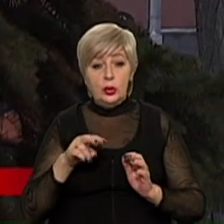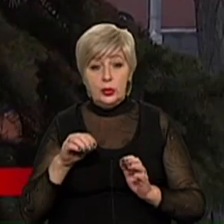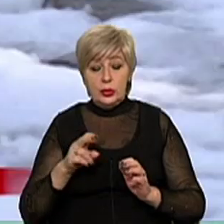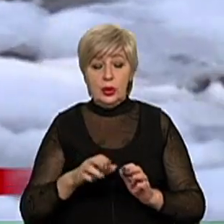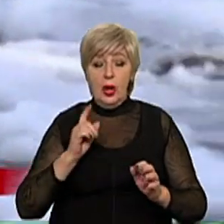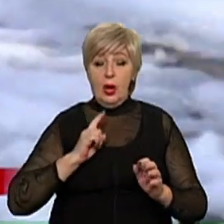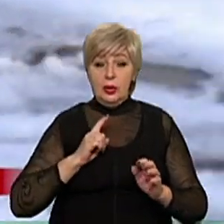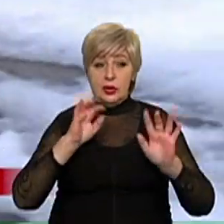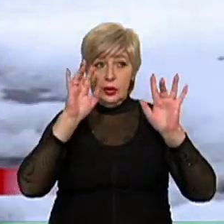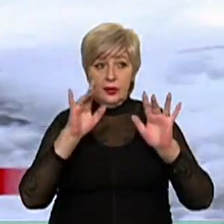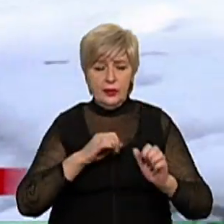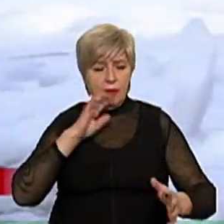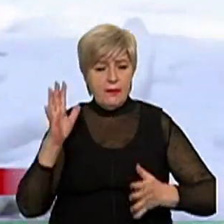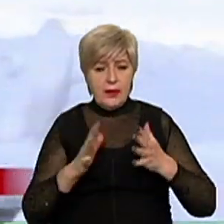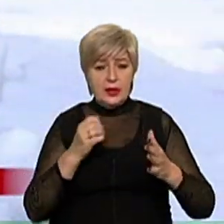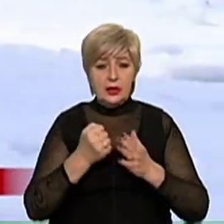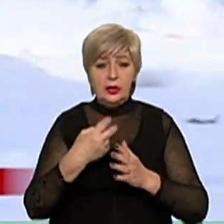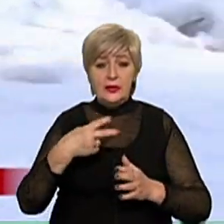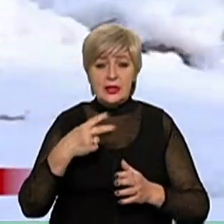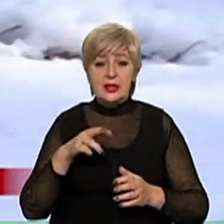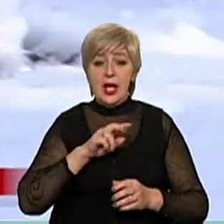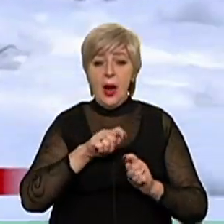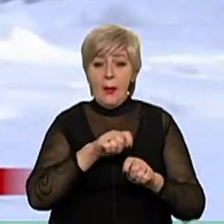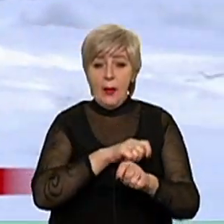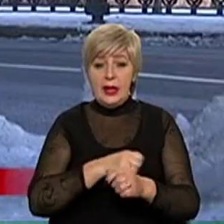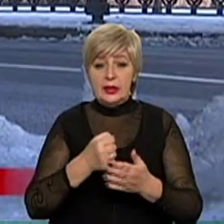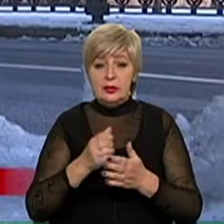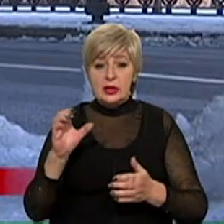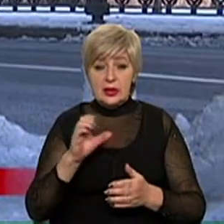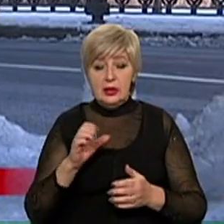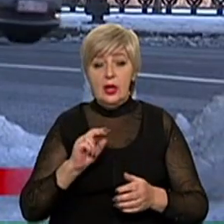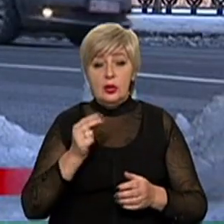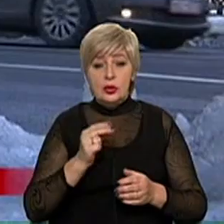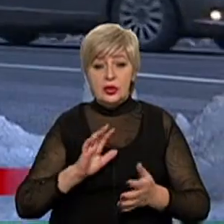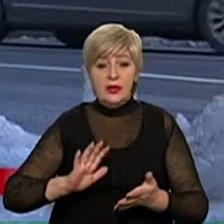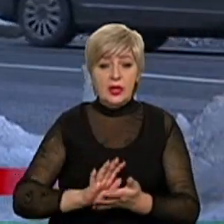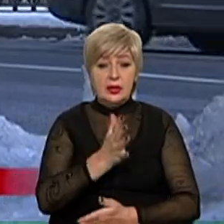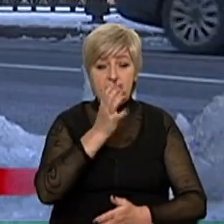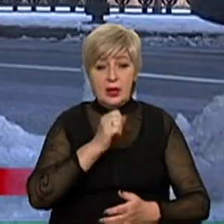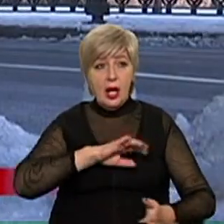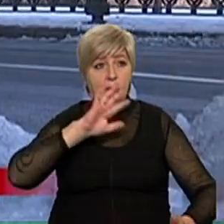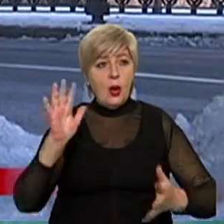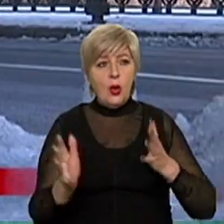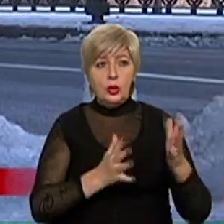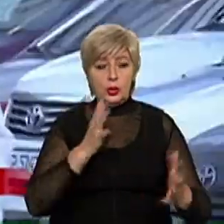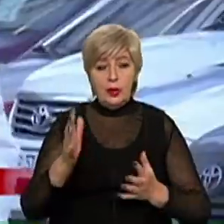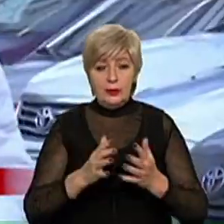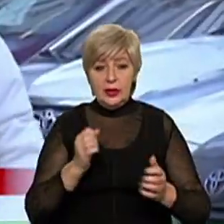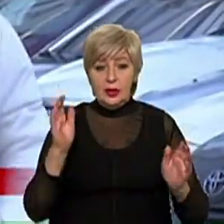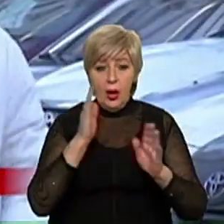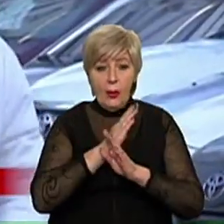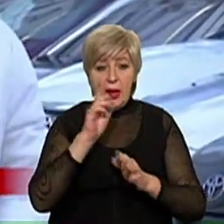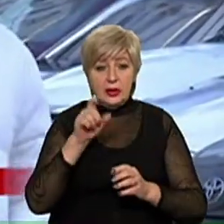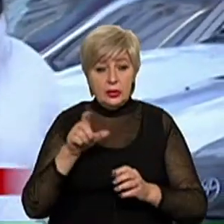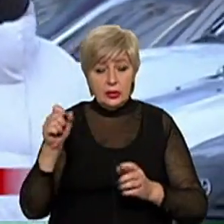очікуємо опади та вітер до 20 метрів на секунду. У четвер обіцяють ожеледицю на дорогах та хуртовину.